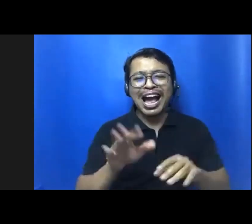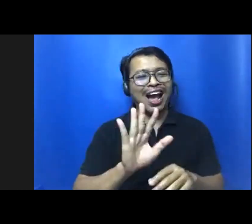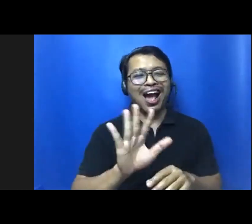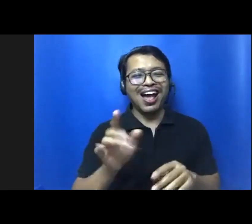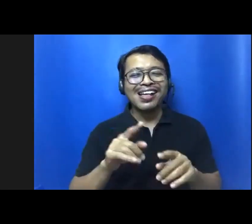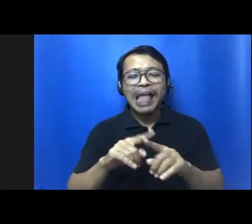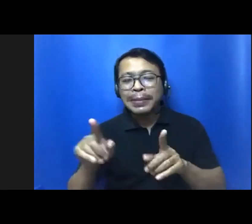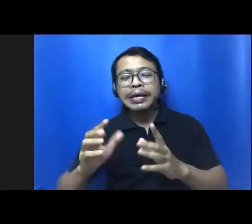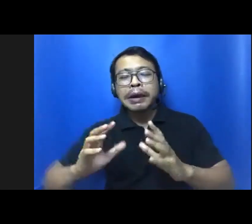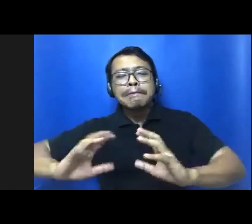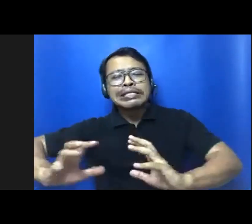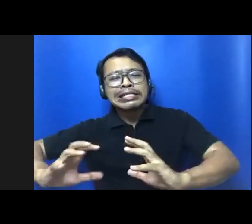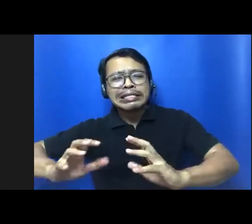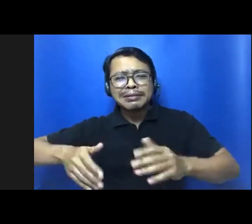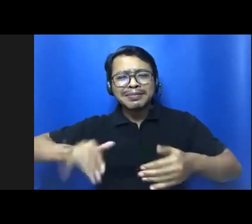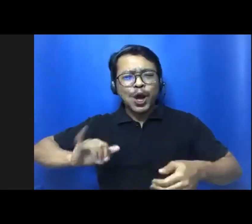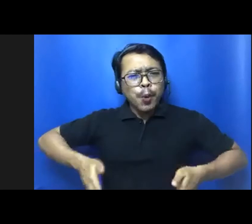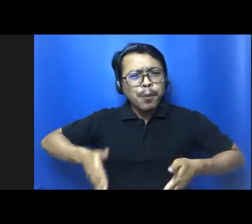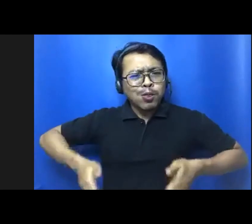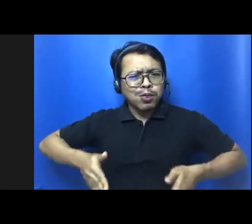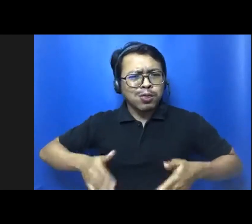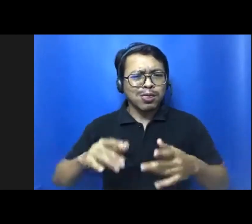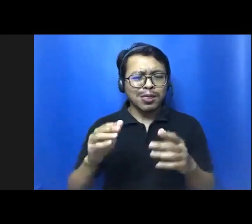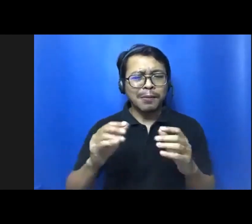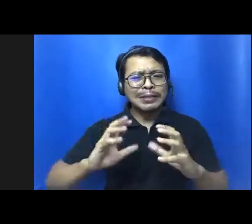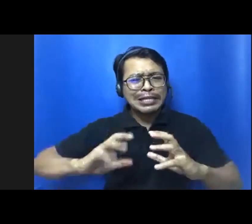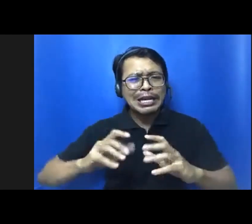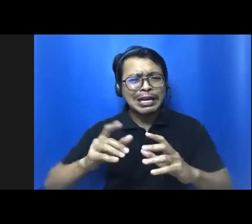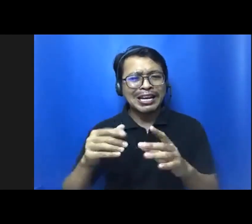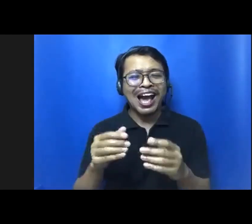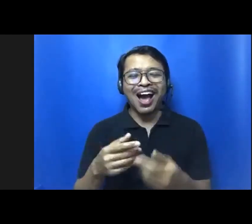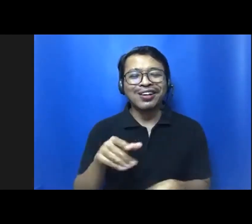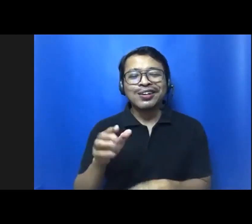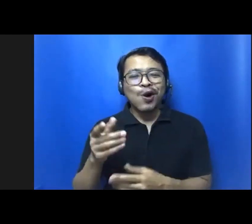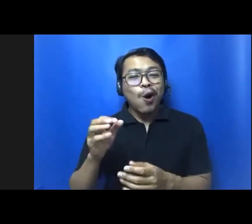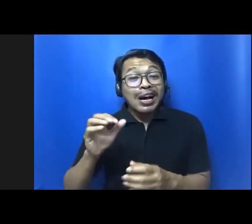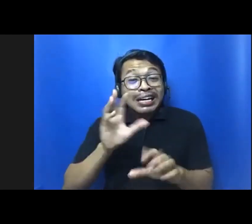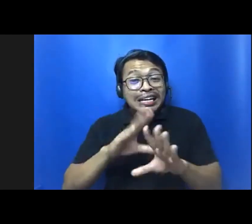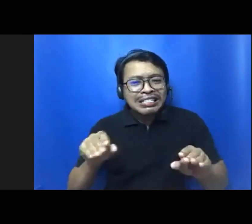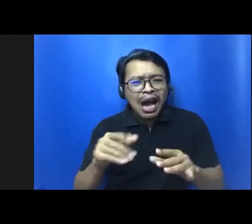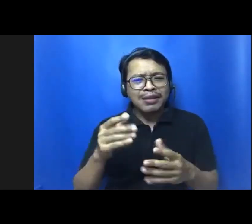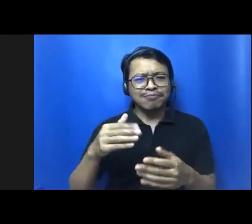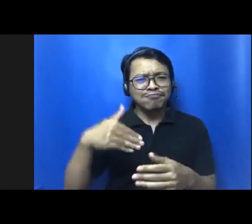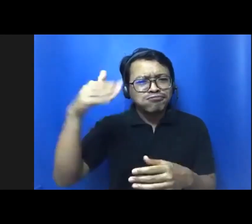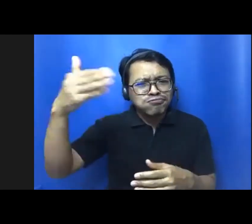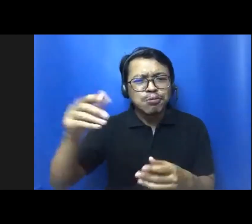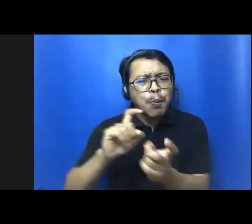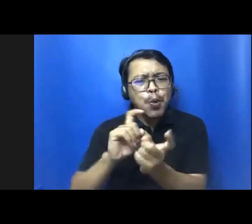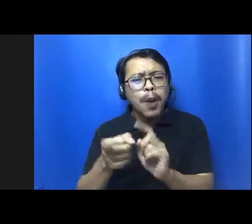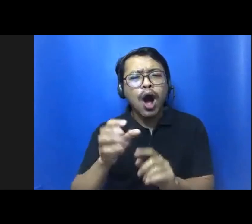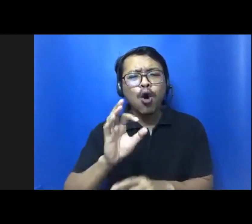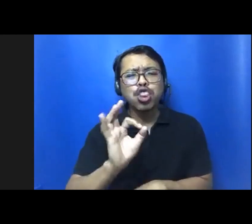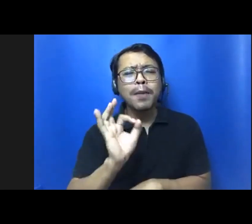pekerja yang di pintu-pintu tol, sekarang sudah ada lagi karena pakai otomatis. Itu nanti semua akan banyak tergerus di situ. Akan